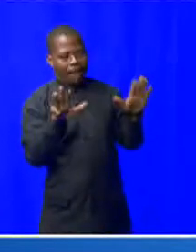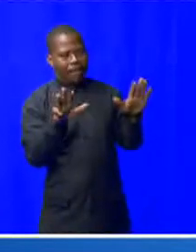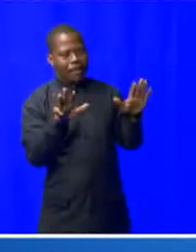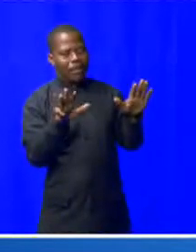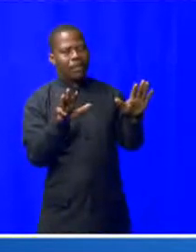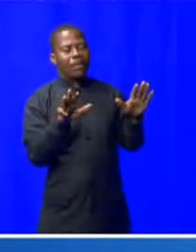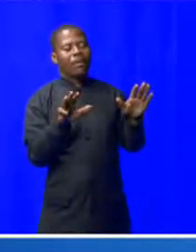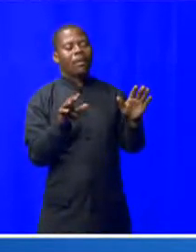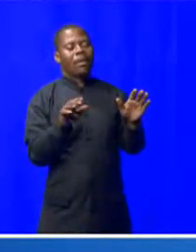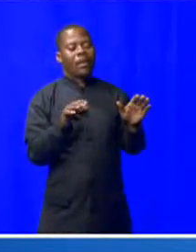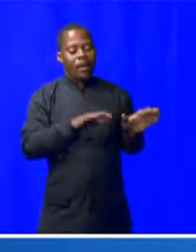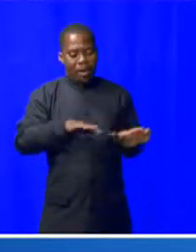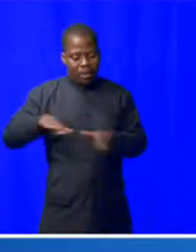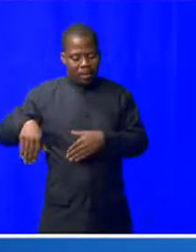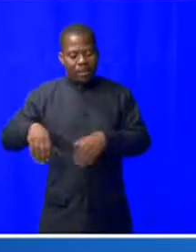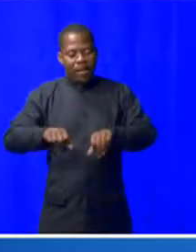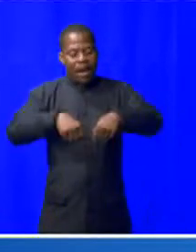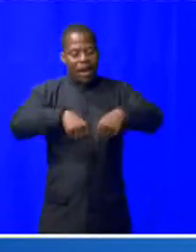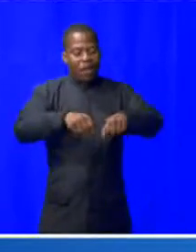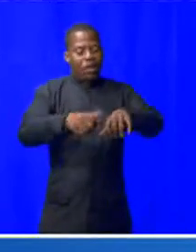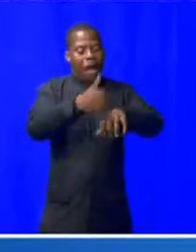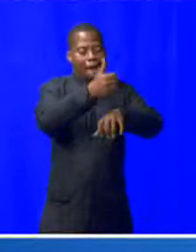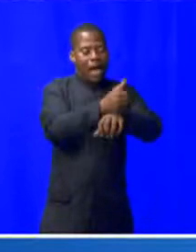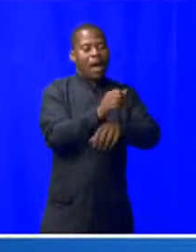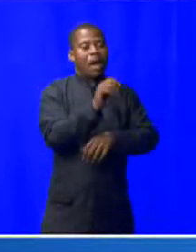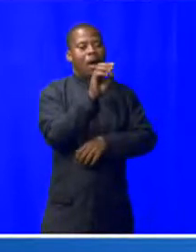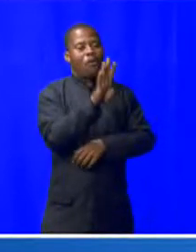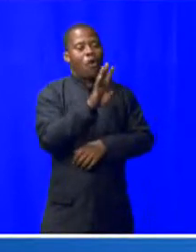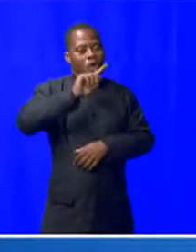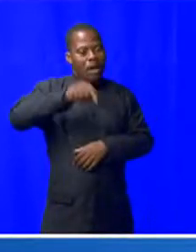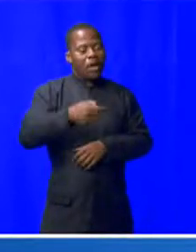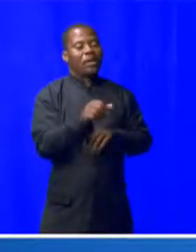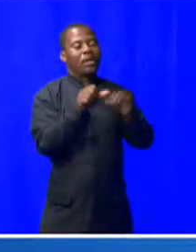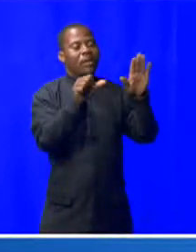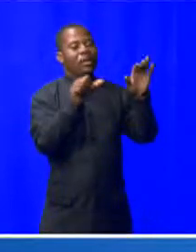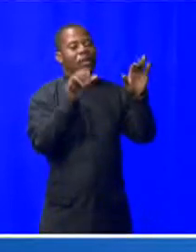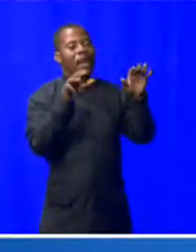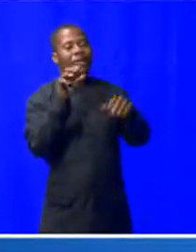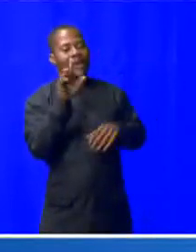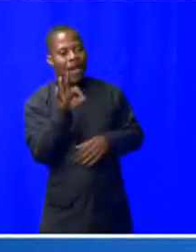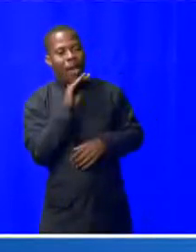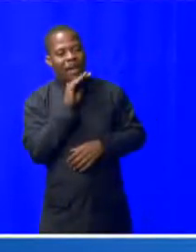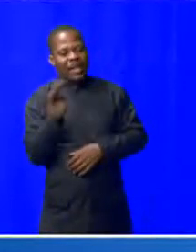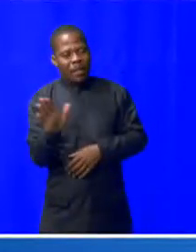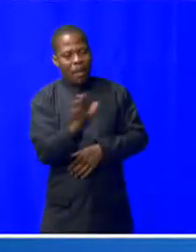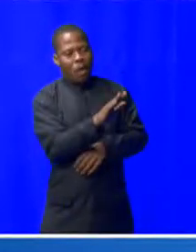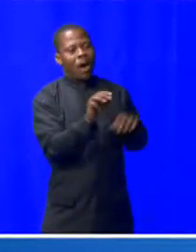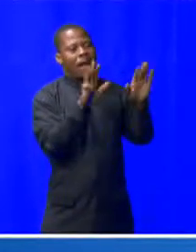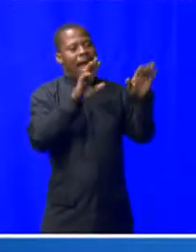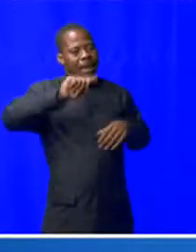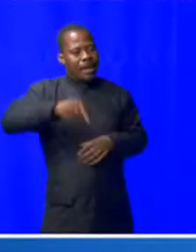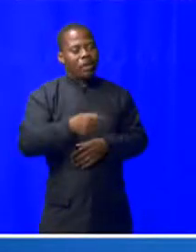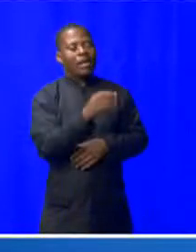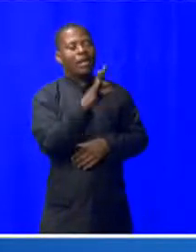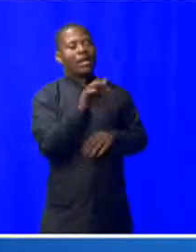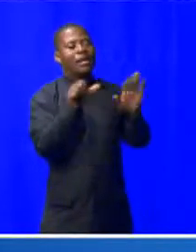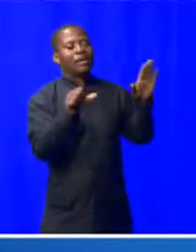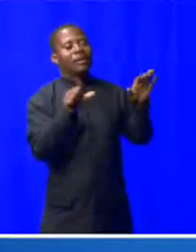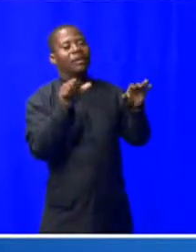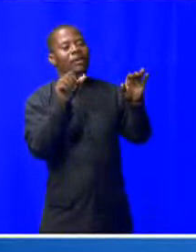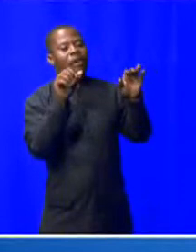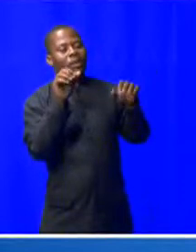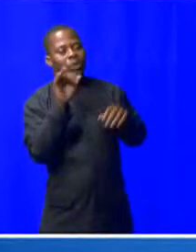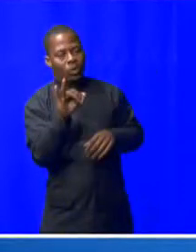wema-voters kanti-ke esigabeni sendvuna yenkhundla kube 4693 lokwakhe total ya